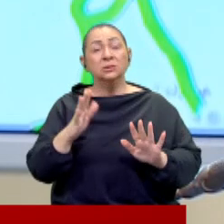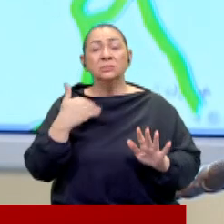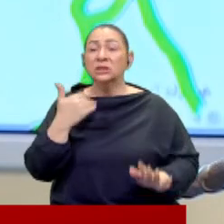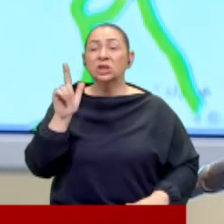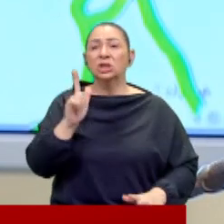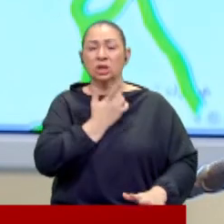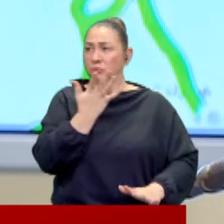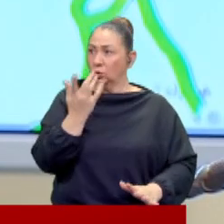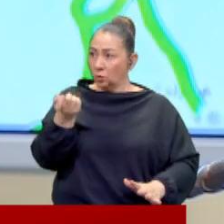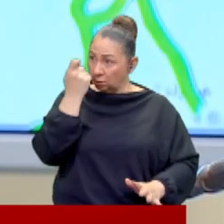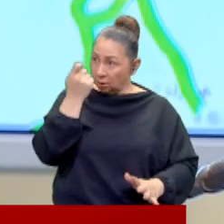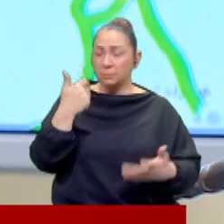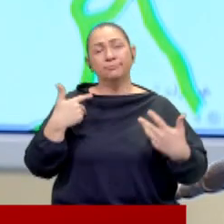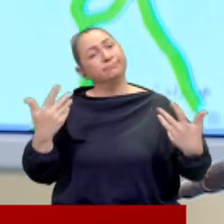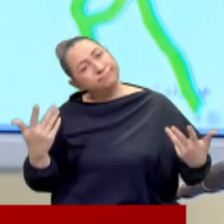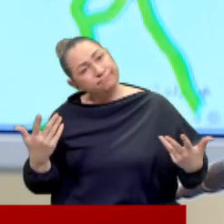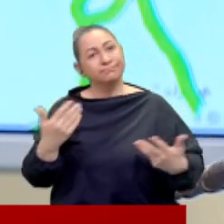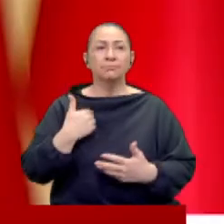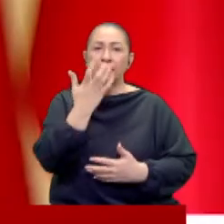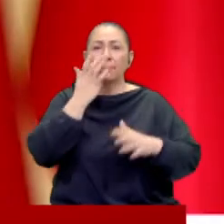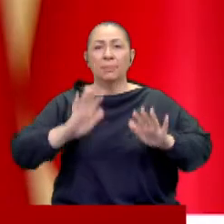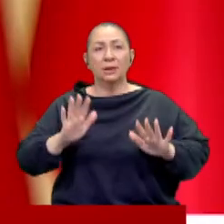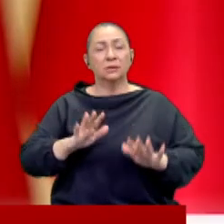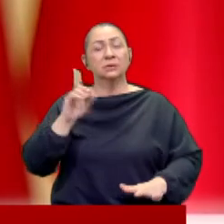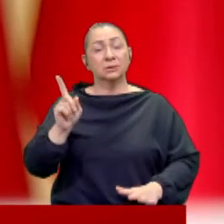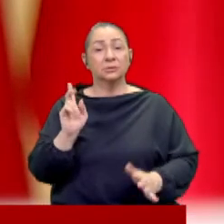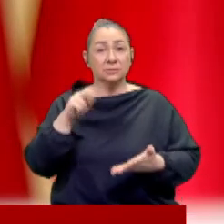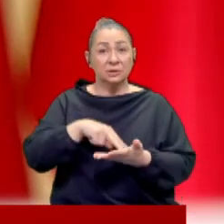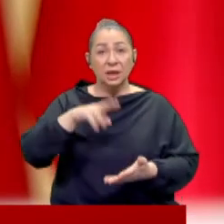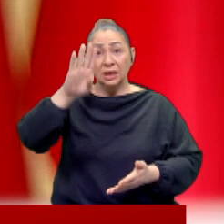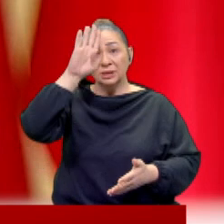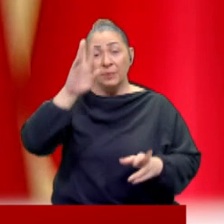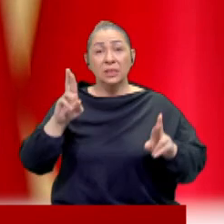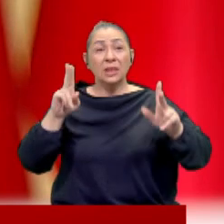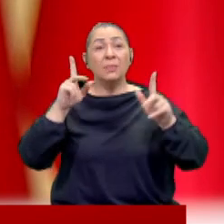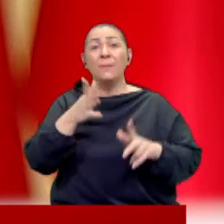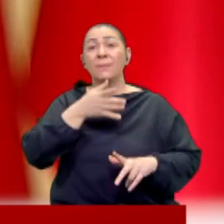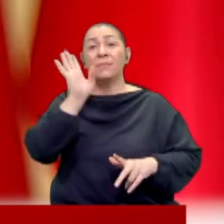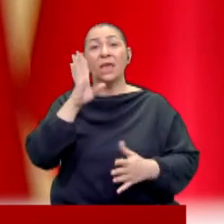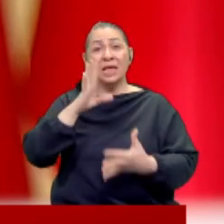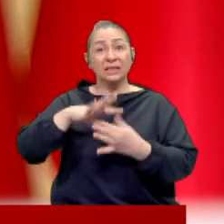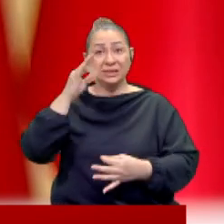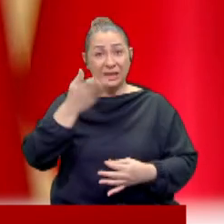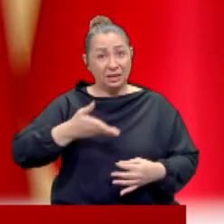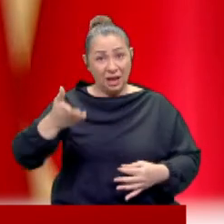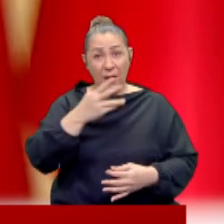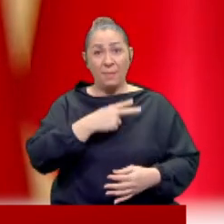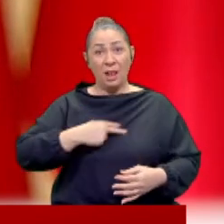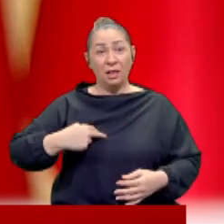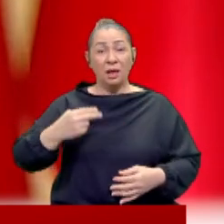ihtiyacımız yok cevabı alındığı için biz sadece beklettik Bu arada İstanbul'u tanımayan bilmeyen insanları